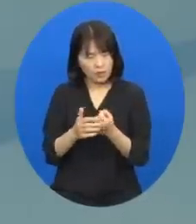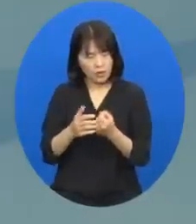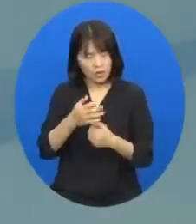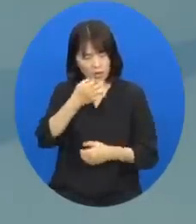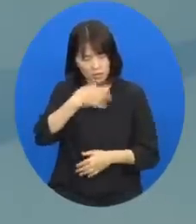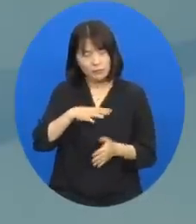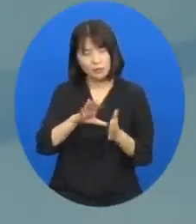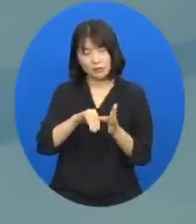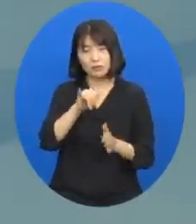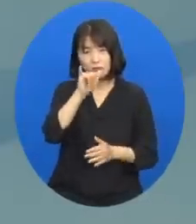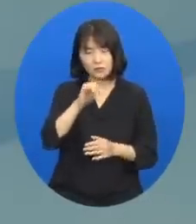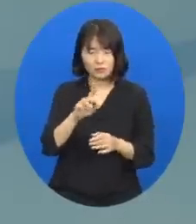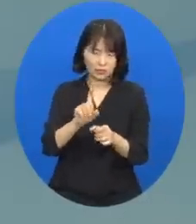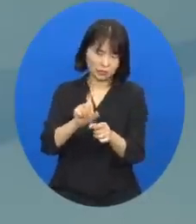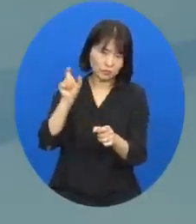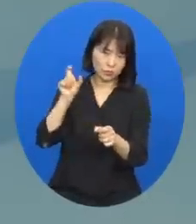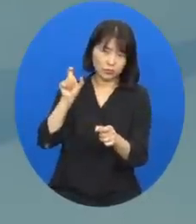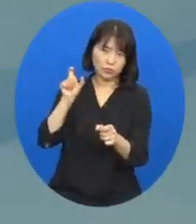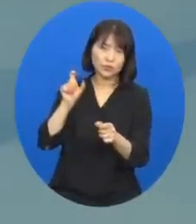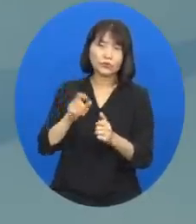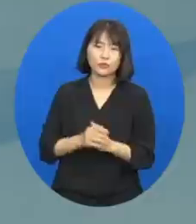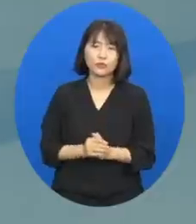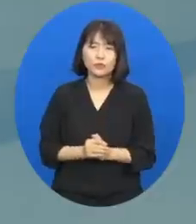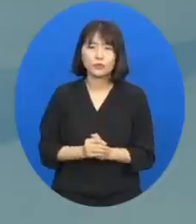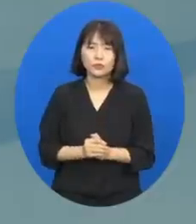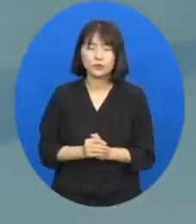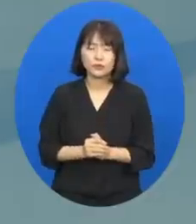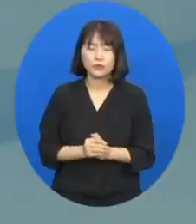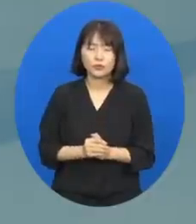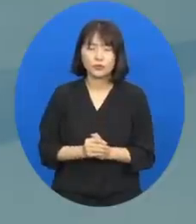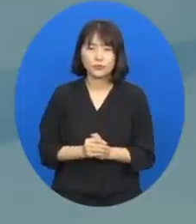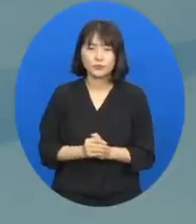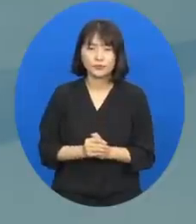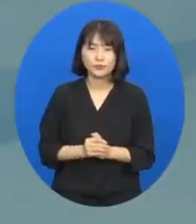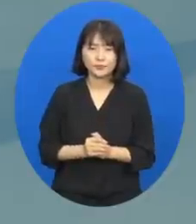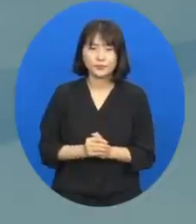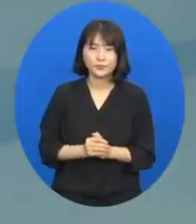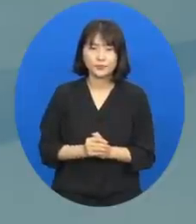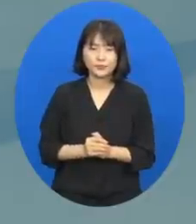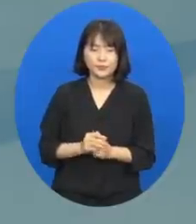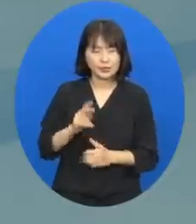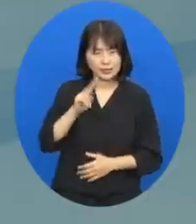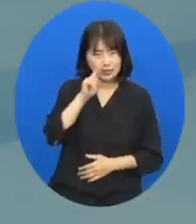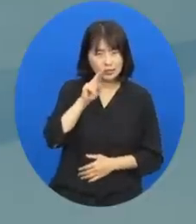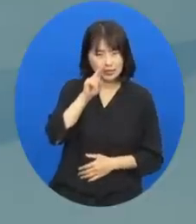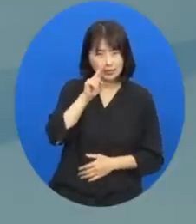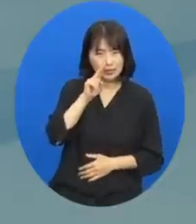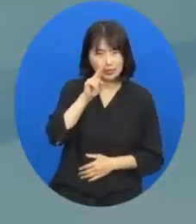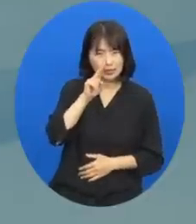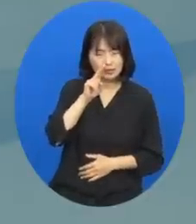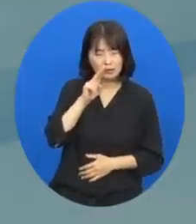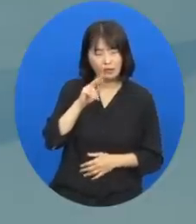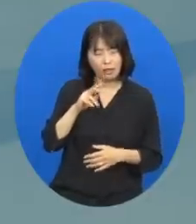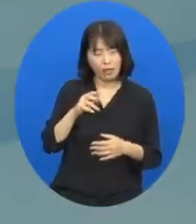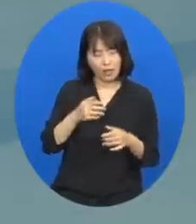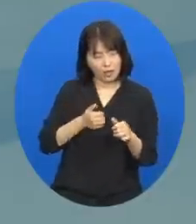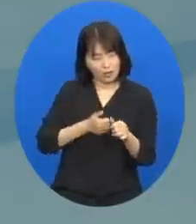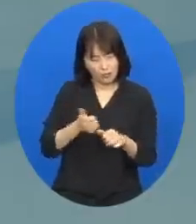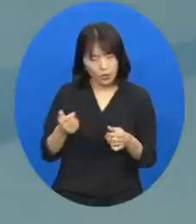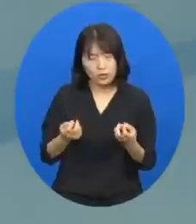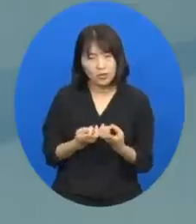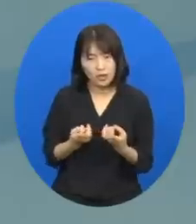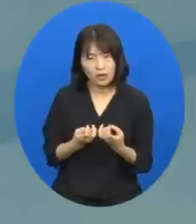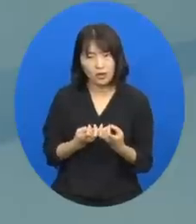전이 얼마 안된거 얼마 안됐네요 10 년 전에 이 시기 20 가지고 이것을 어떻게 극복해야 될 까